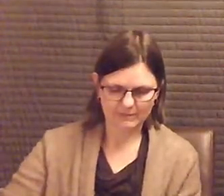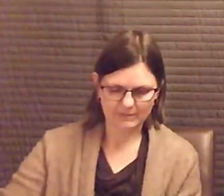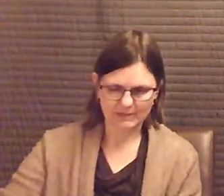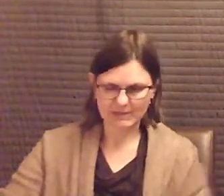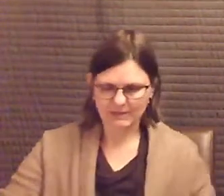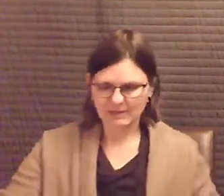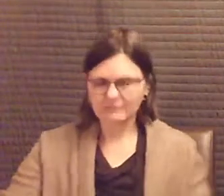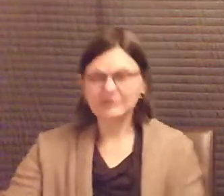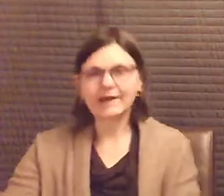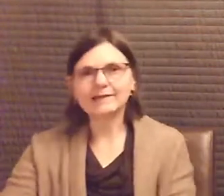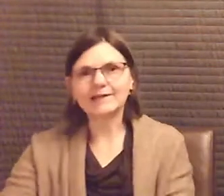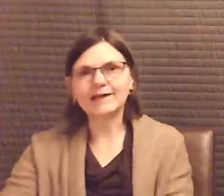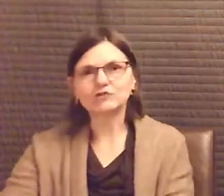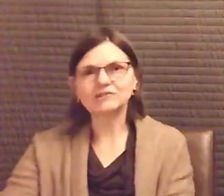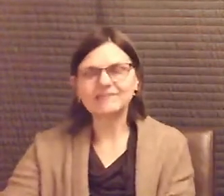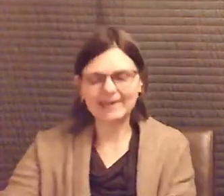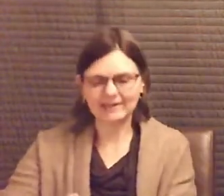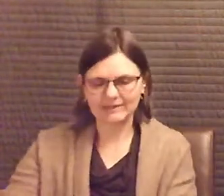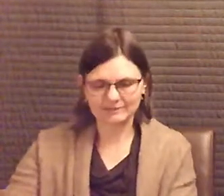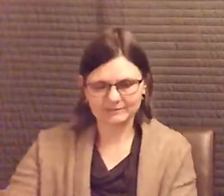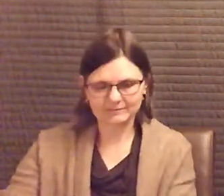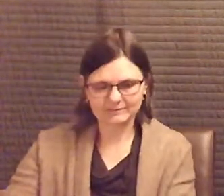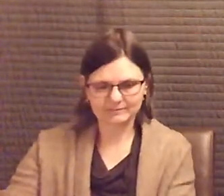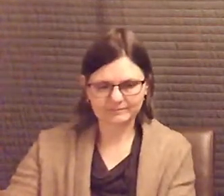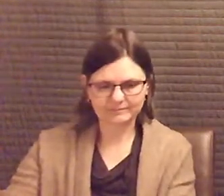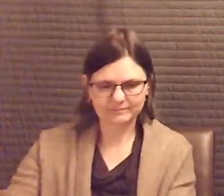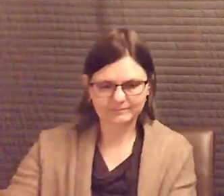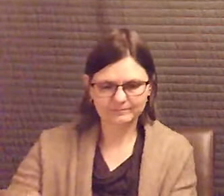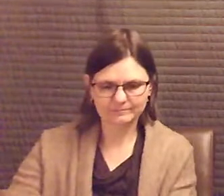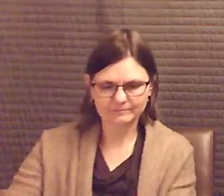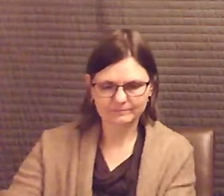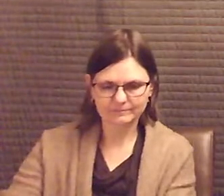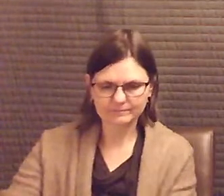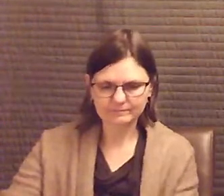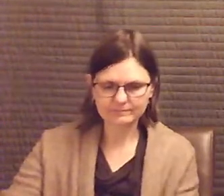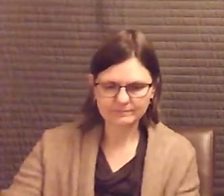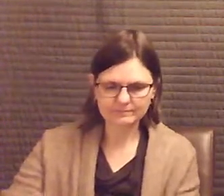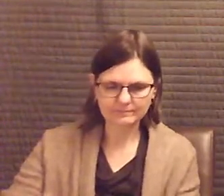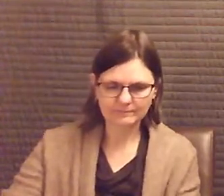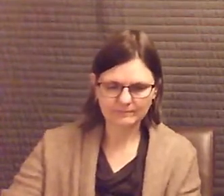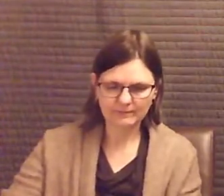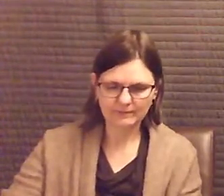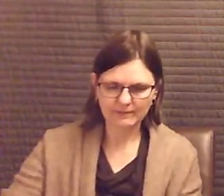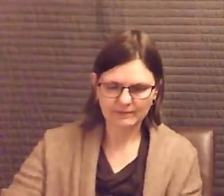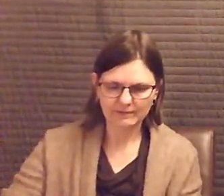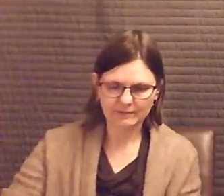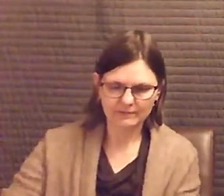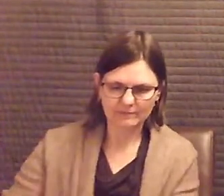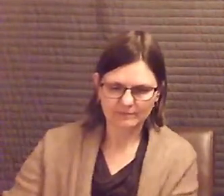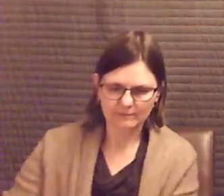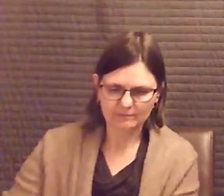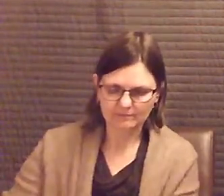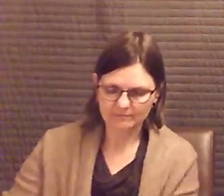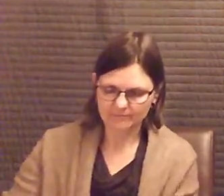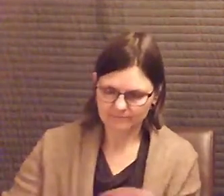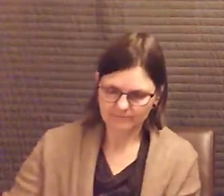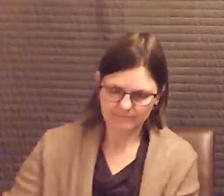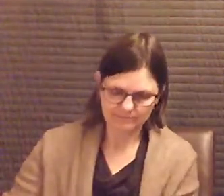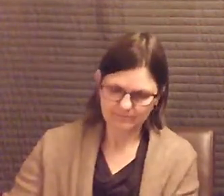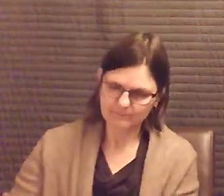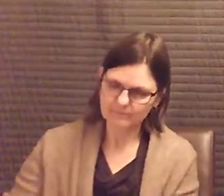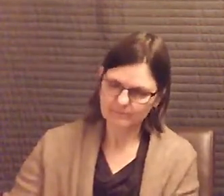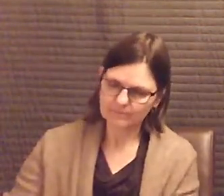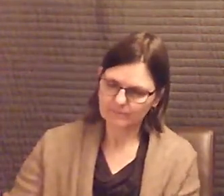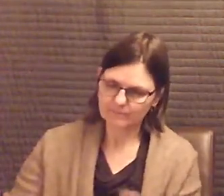exodus mijn bekijken nexus is 9 rue de la steven i love you